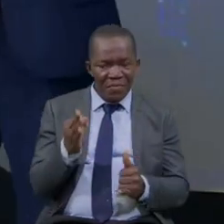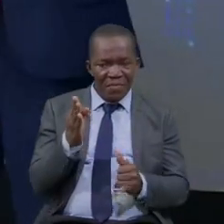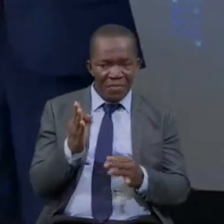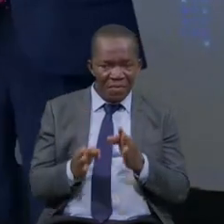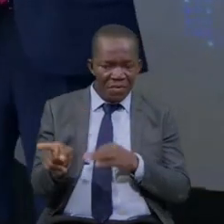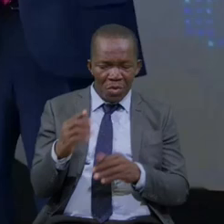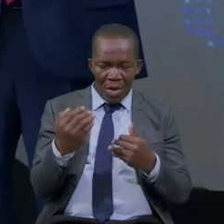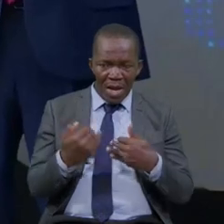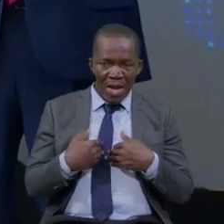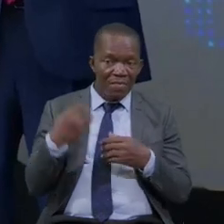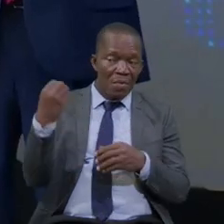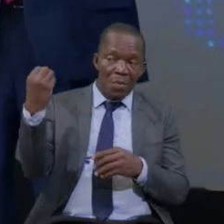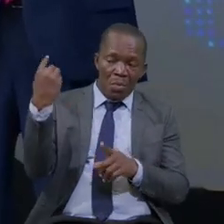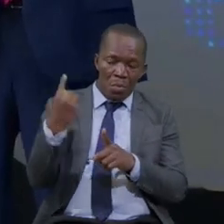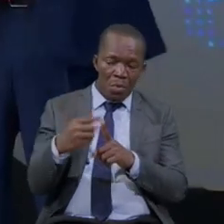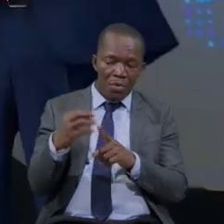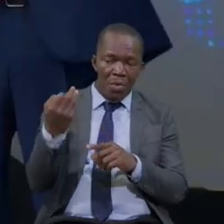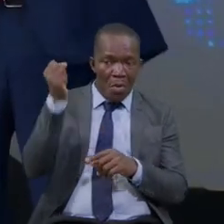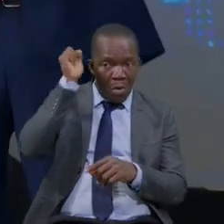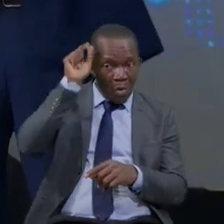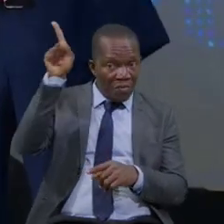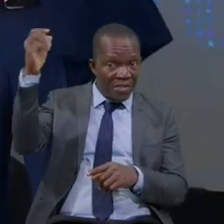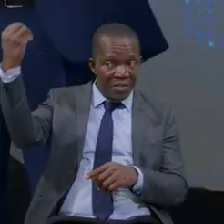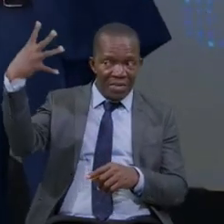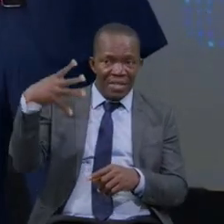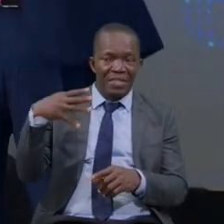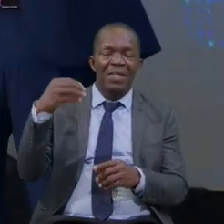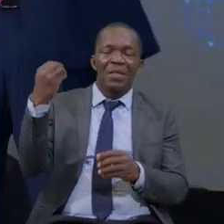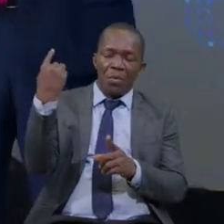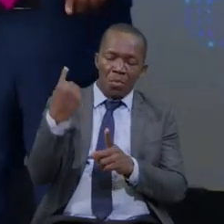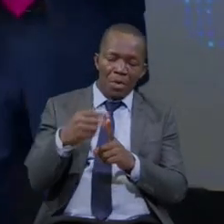sa bonté, la parole de sa promesse,